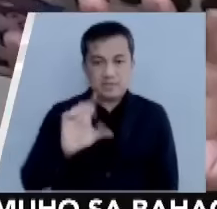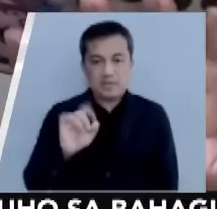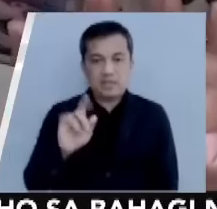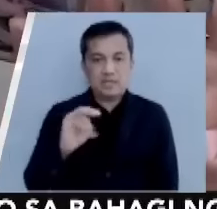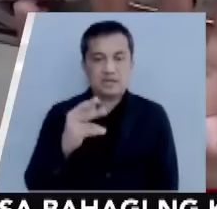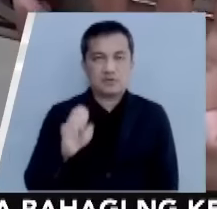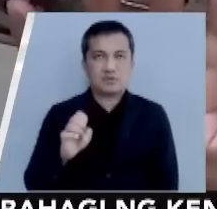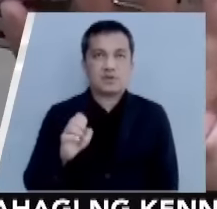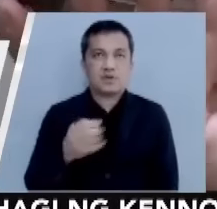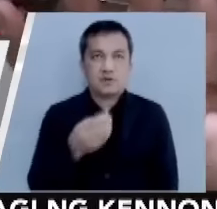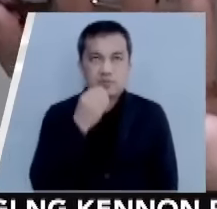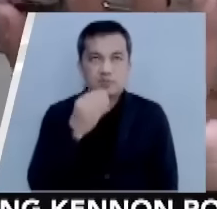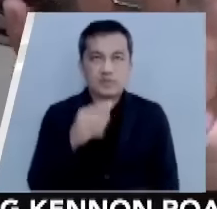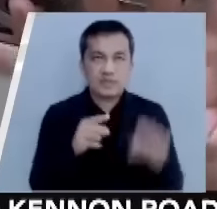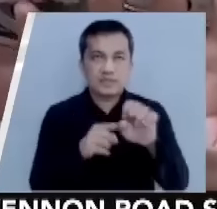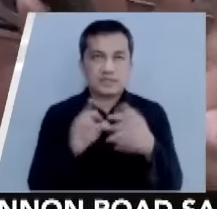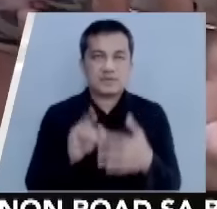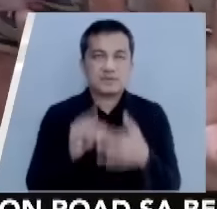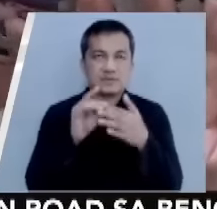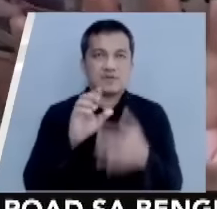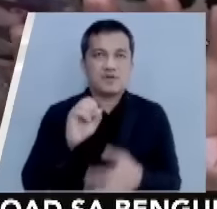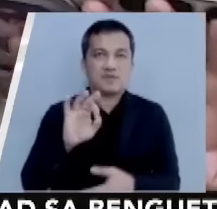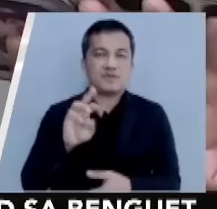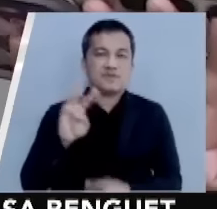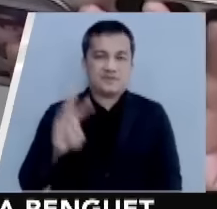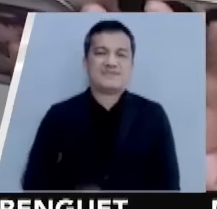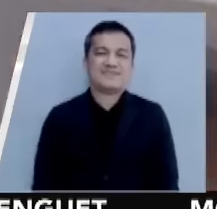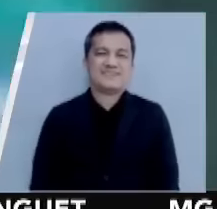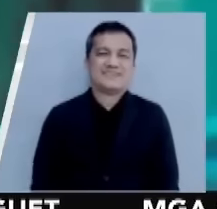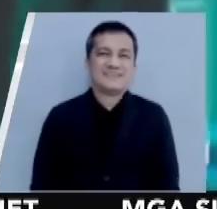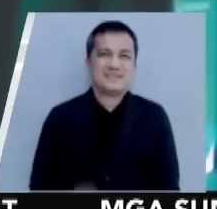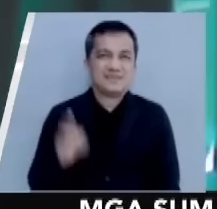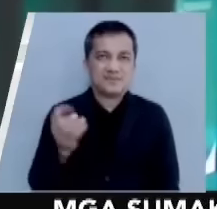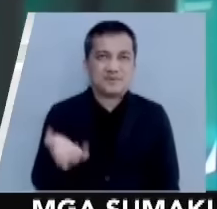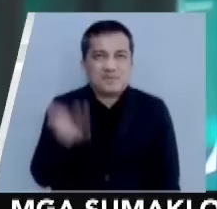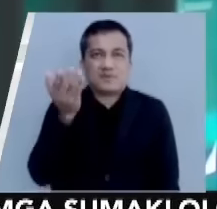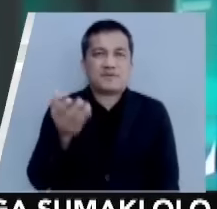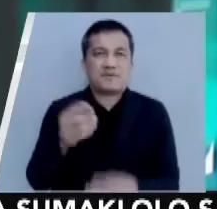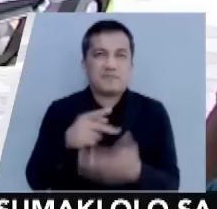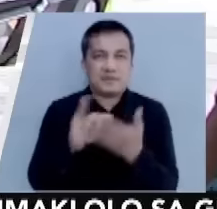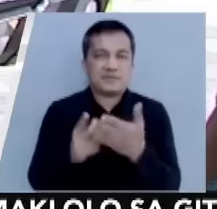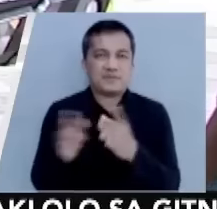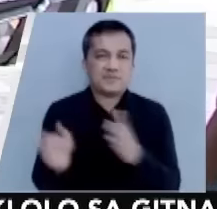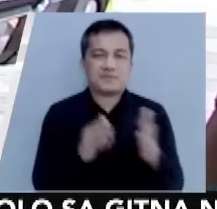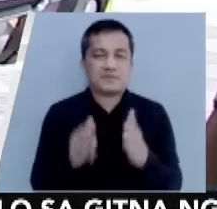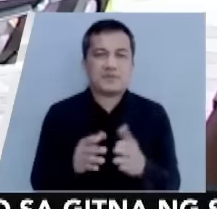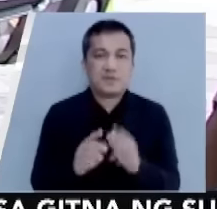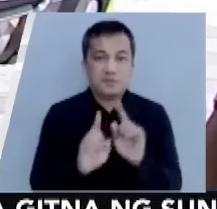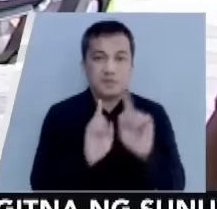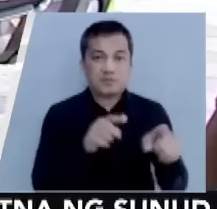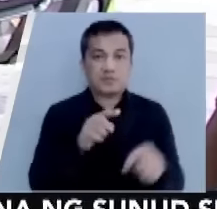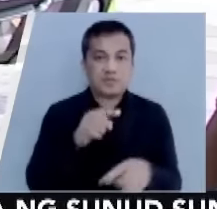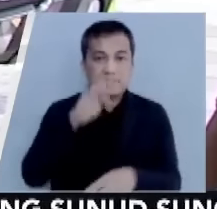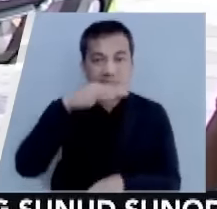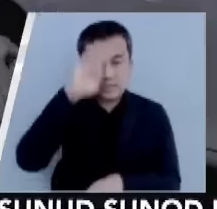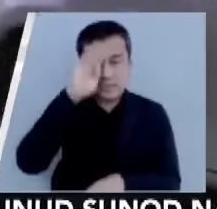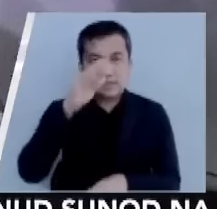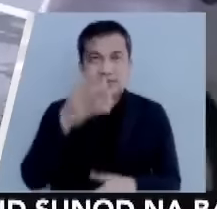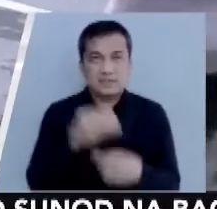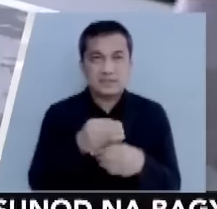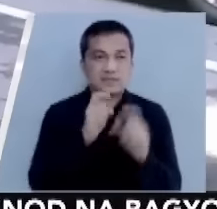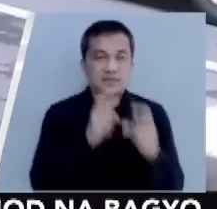OFW's enhancement in terms of immigration counters. That is part of the plan. Sa mga papuntang Cavite, dagdag regalo pa sa mga OFW